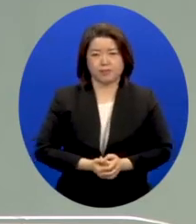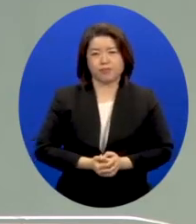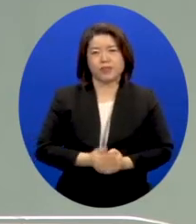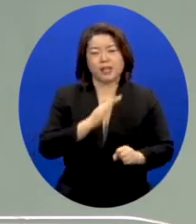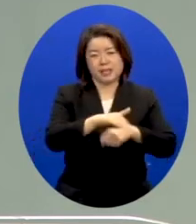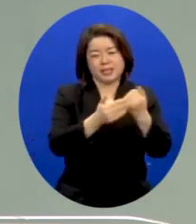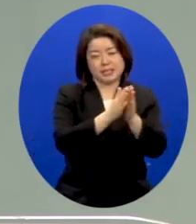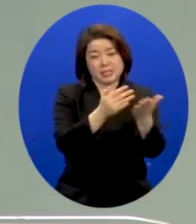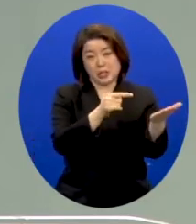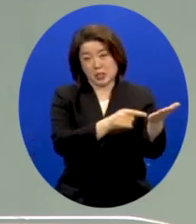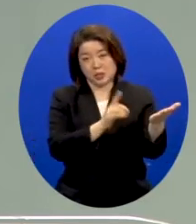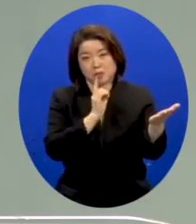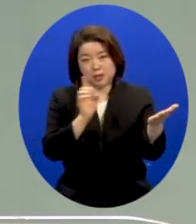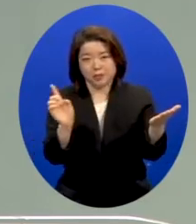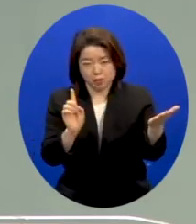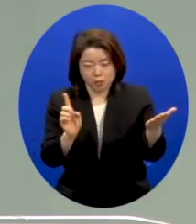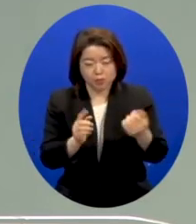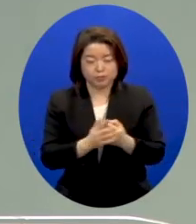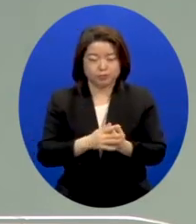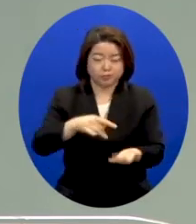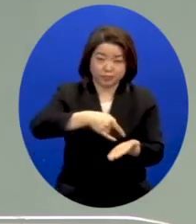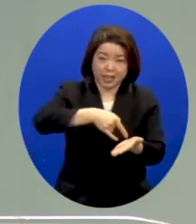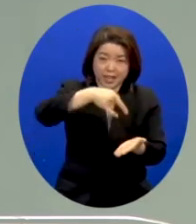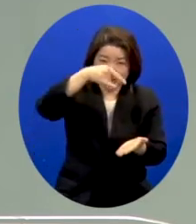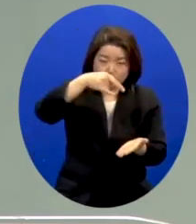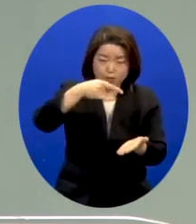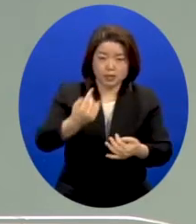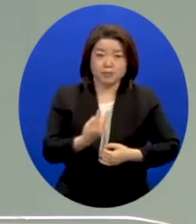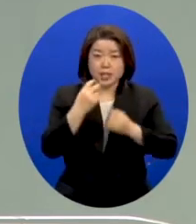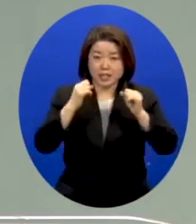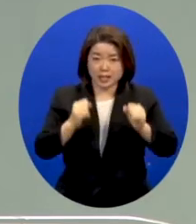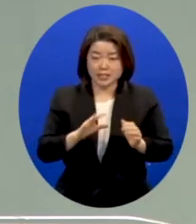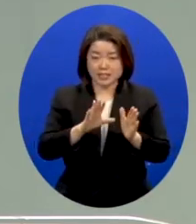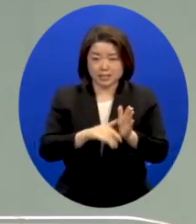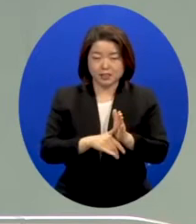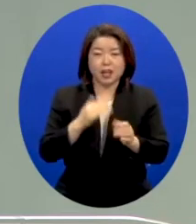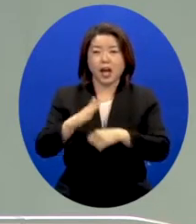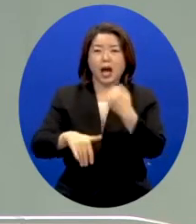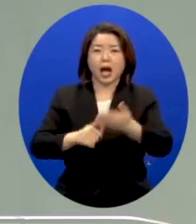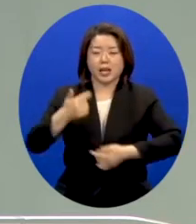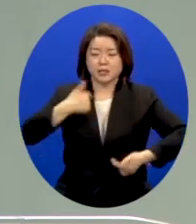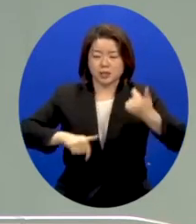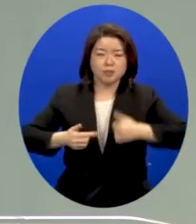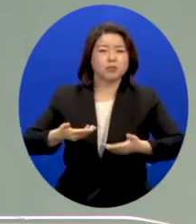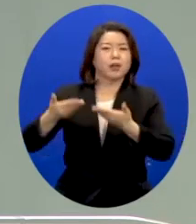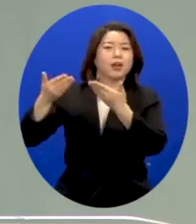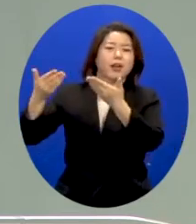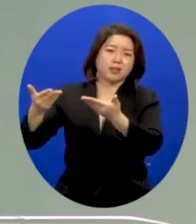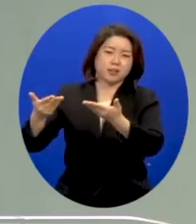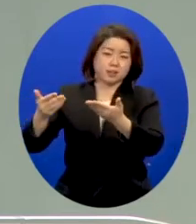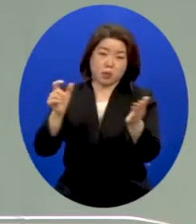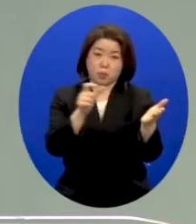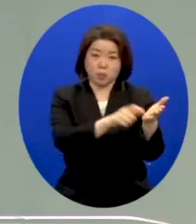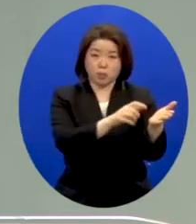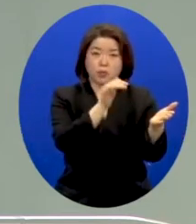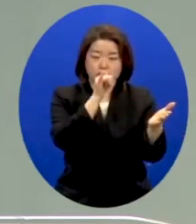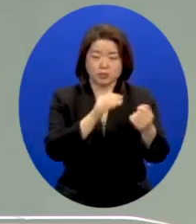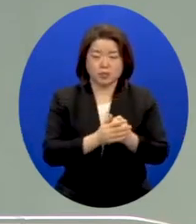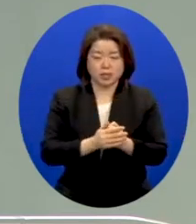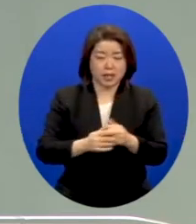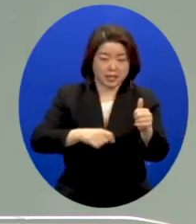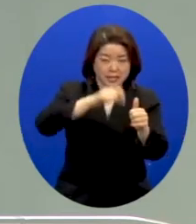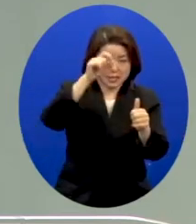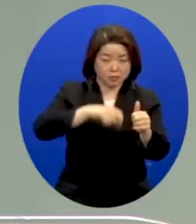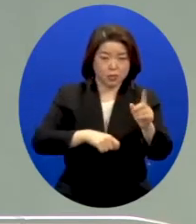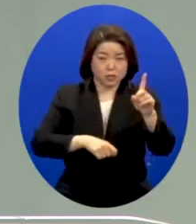정령은 말합니다 에녹이 살았을 때에 하나님을 기쁘시게 했었다는 걸 히브리서